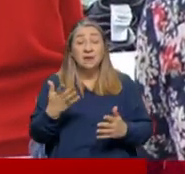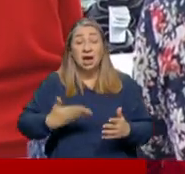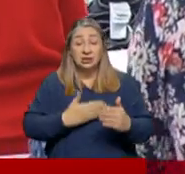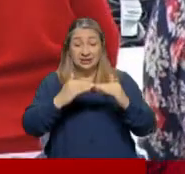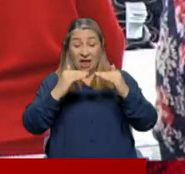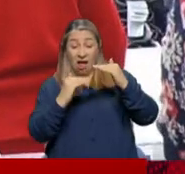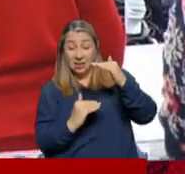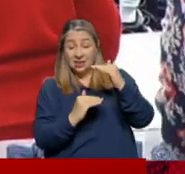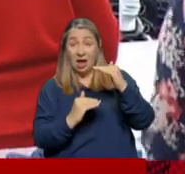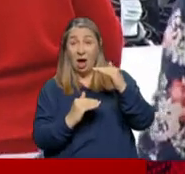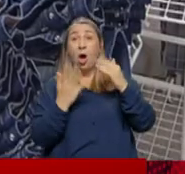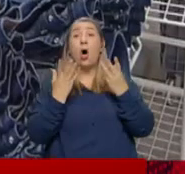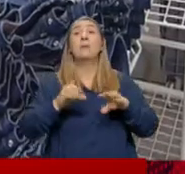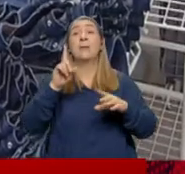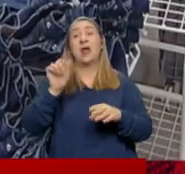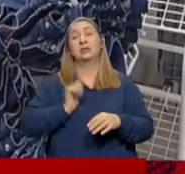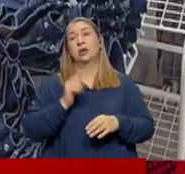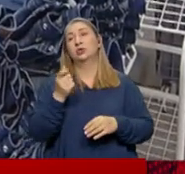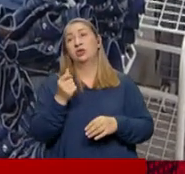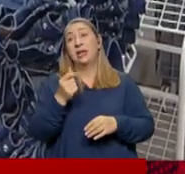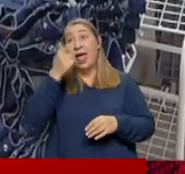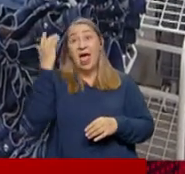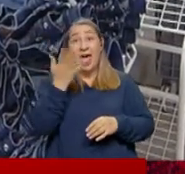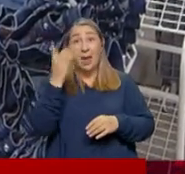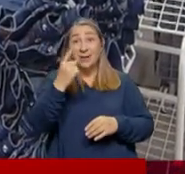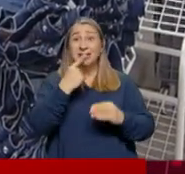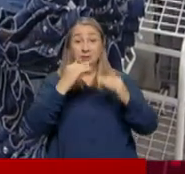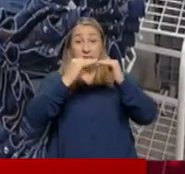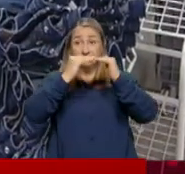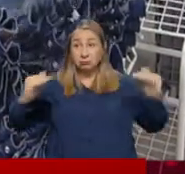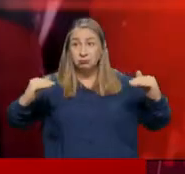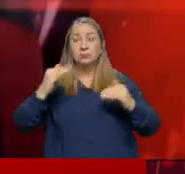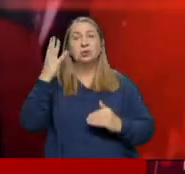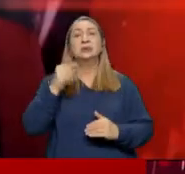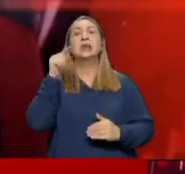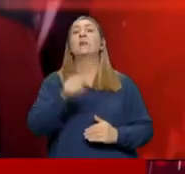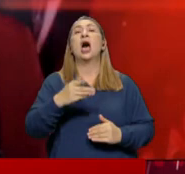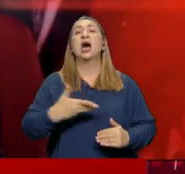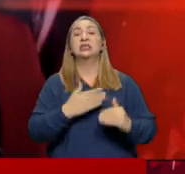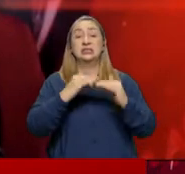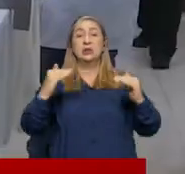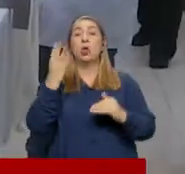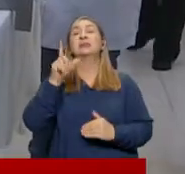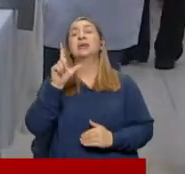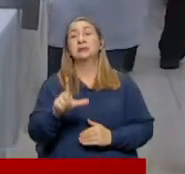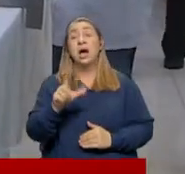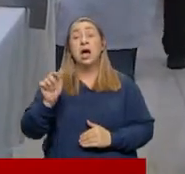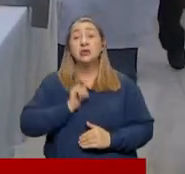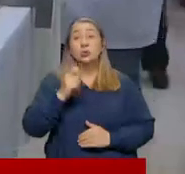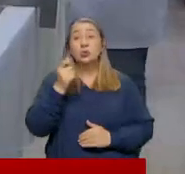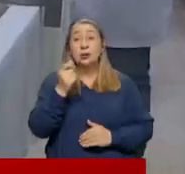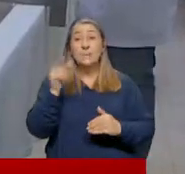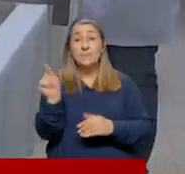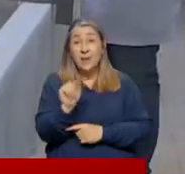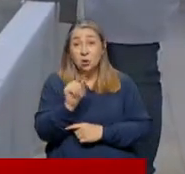açlık sınırının altında olmayan bir asgari ücretle Eğer bir kırmızı çizgi çekilecekse Bu da azıcık sınır olmalıdır asgari